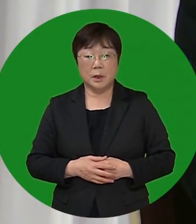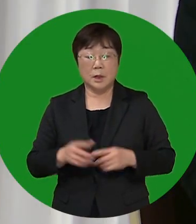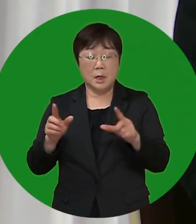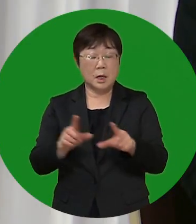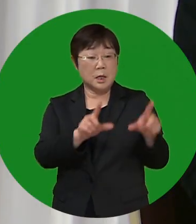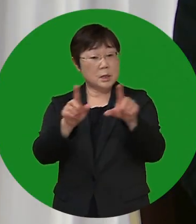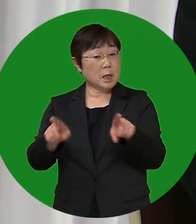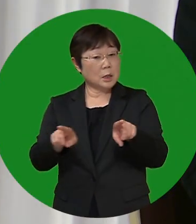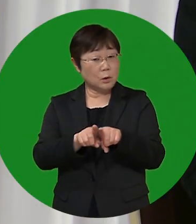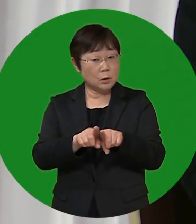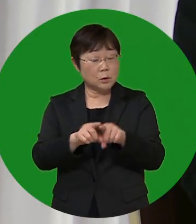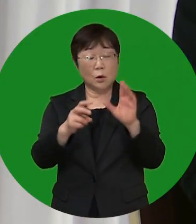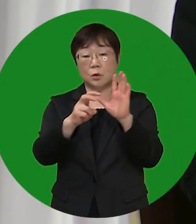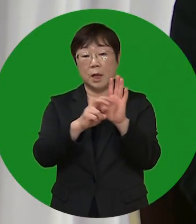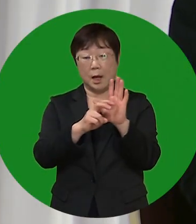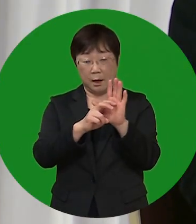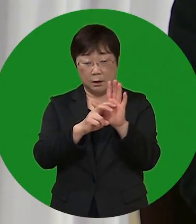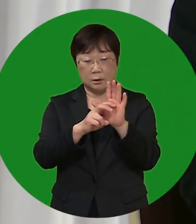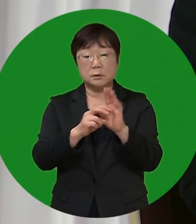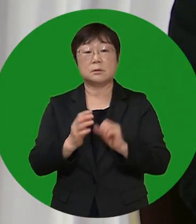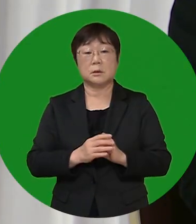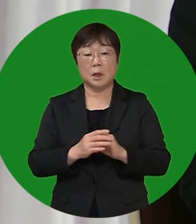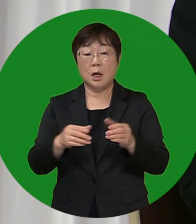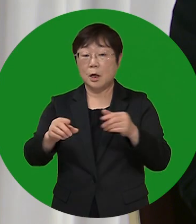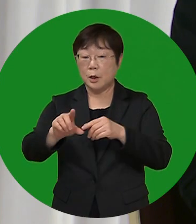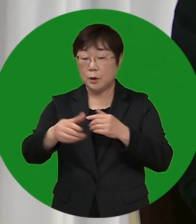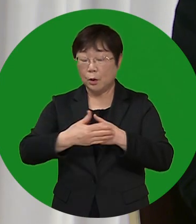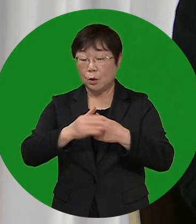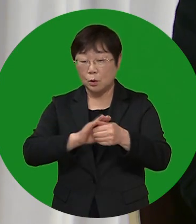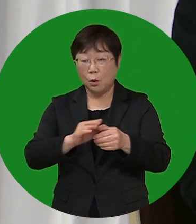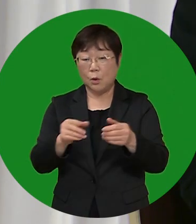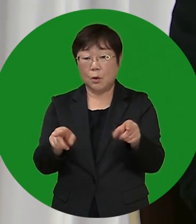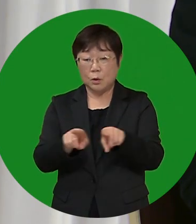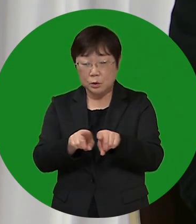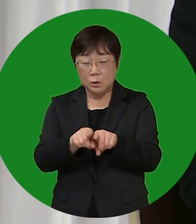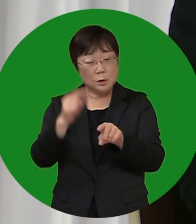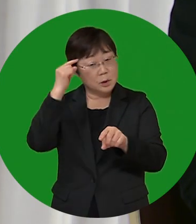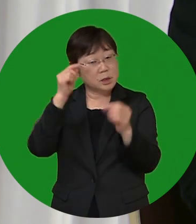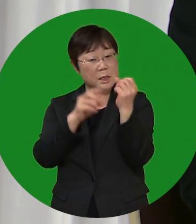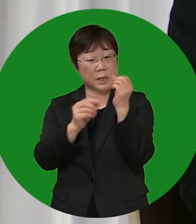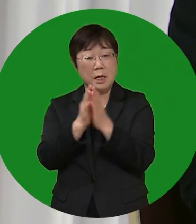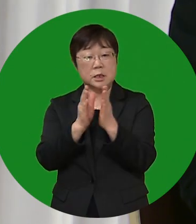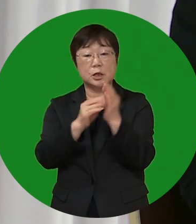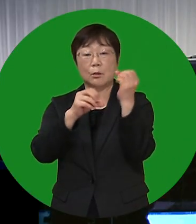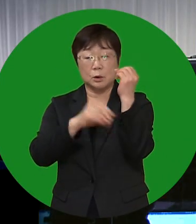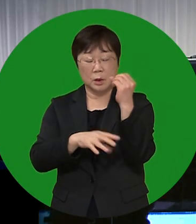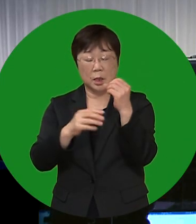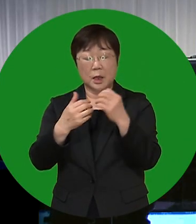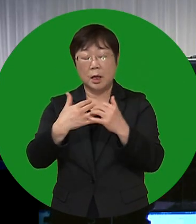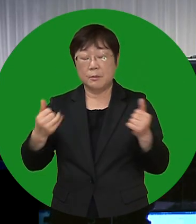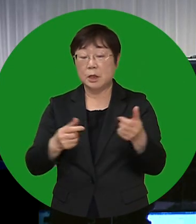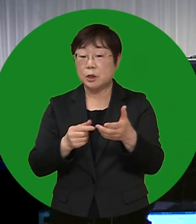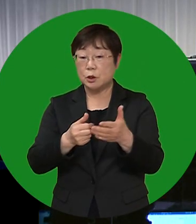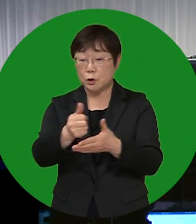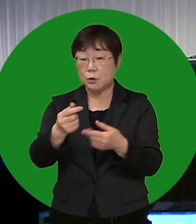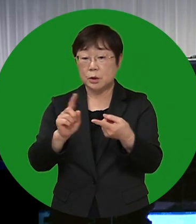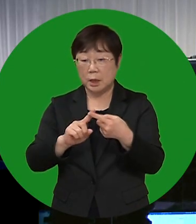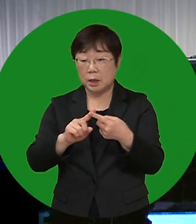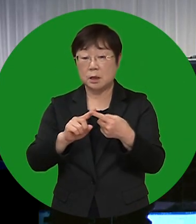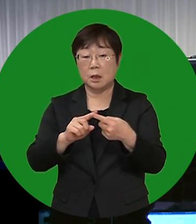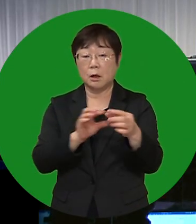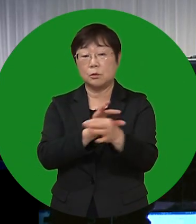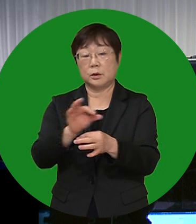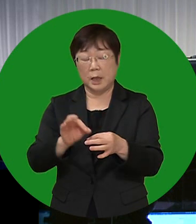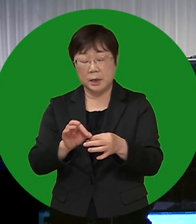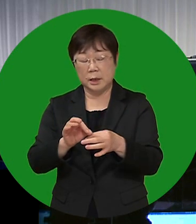くしま生協の底管理はですね影響同互助の精神に基づき民主的運営により組合の生活の経済的